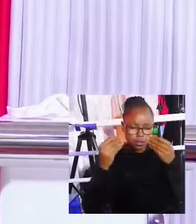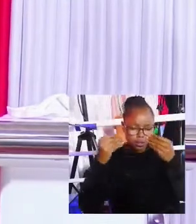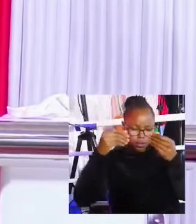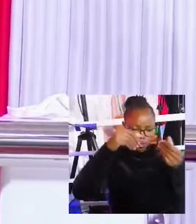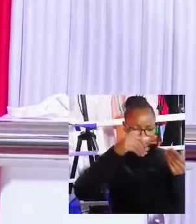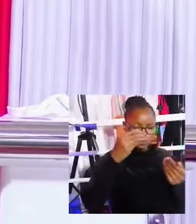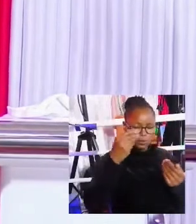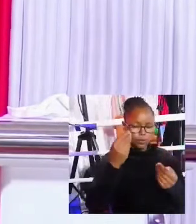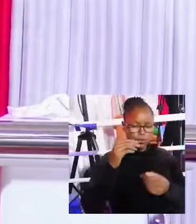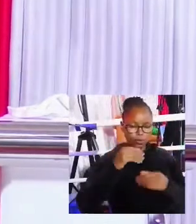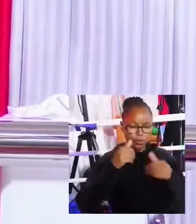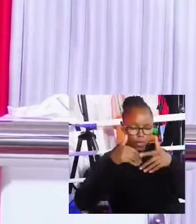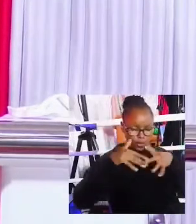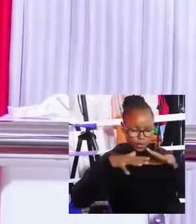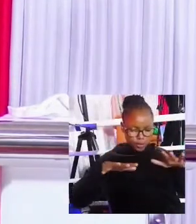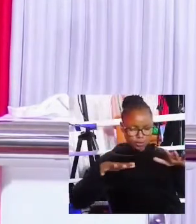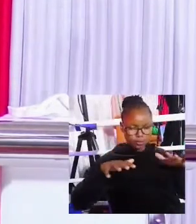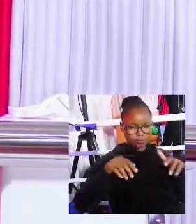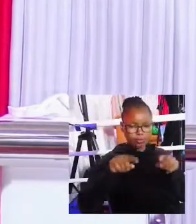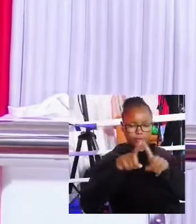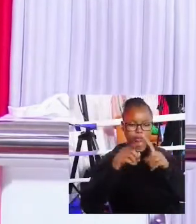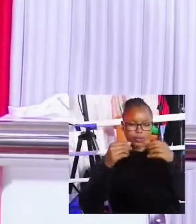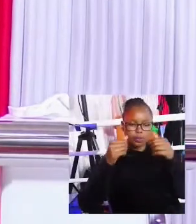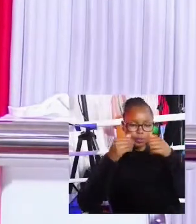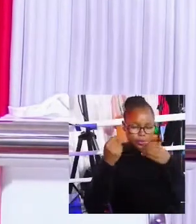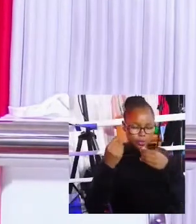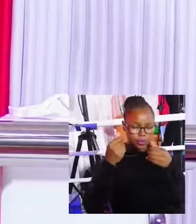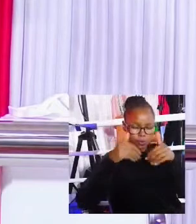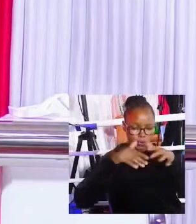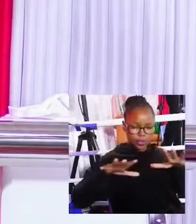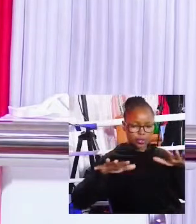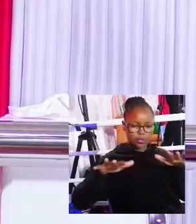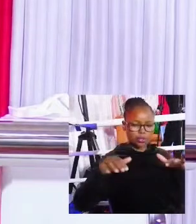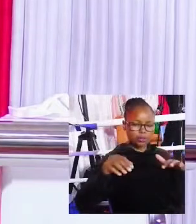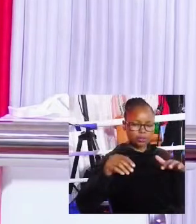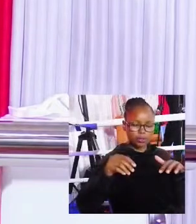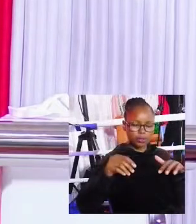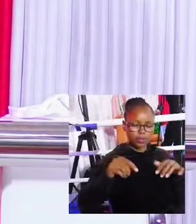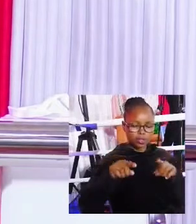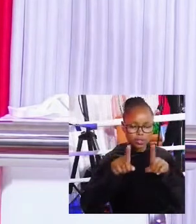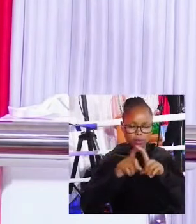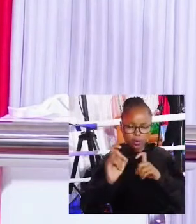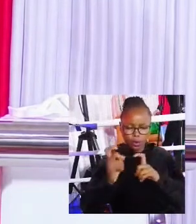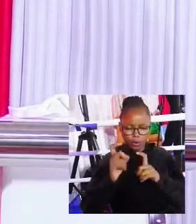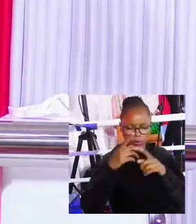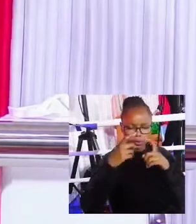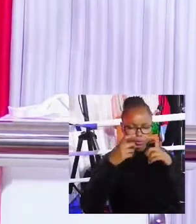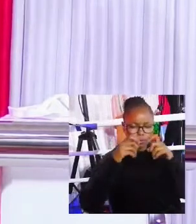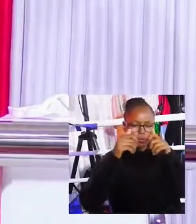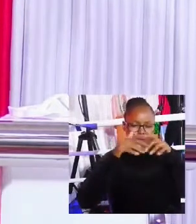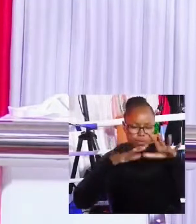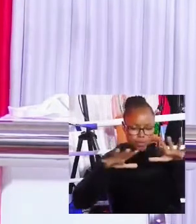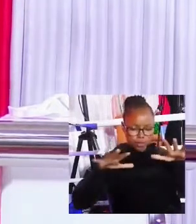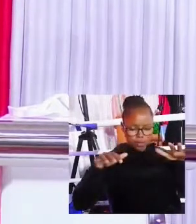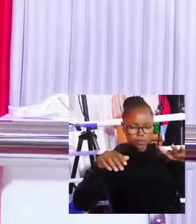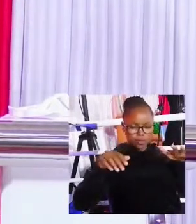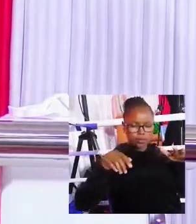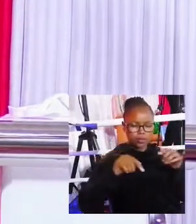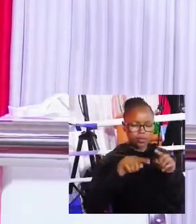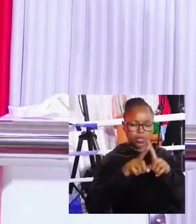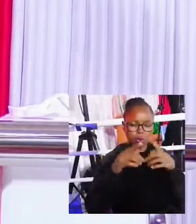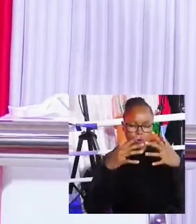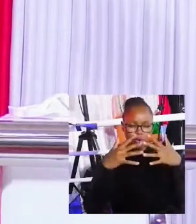kirathimo Tuetia fedha cia kirathimo Tuahoya ngorani cia kirathimo Hingura dirisha cia